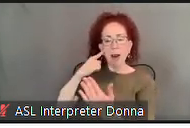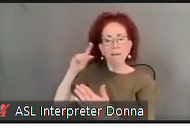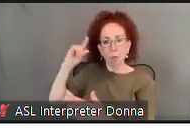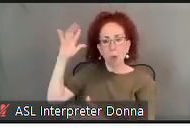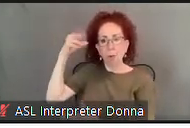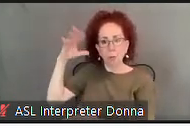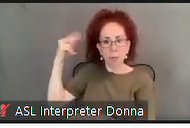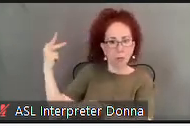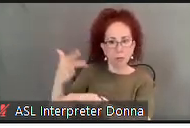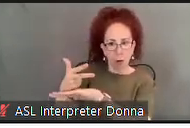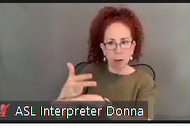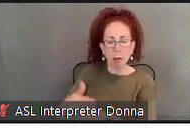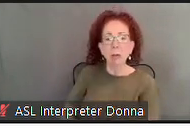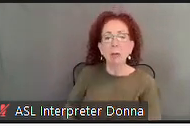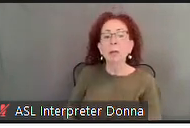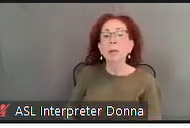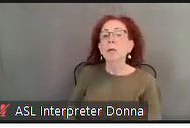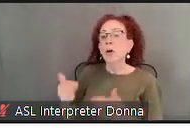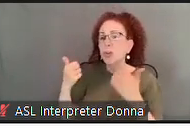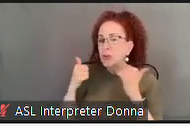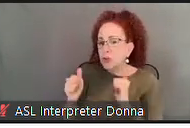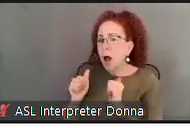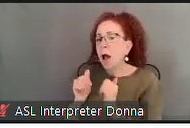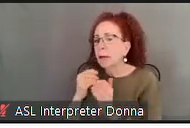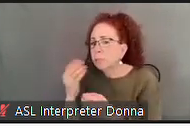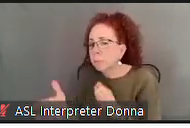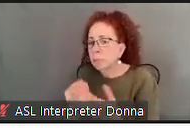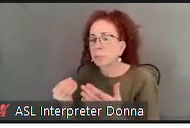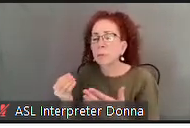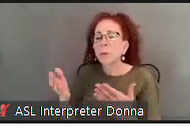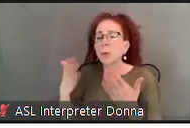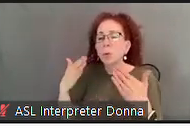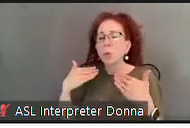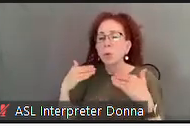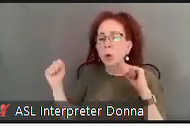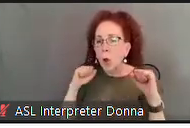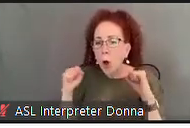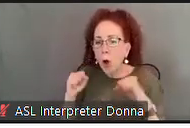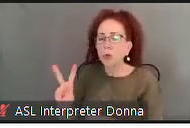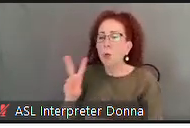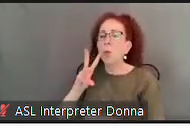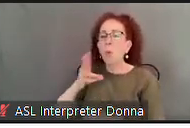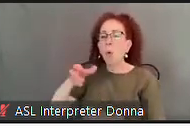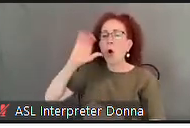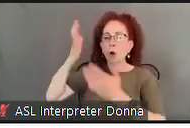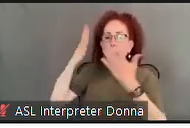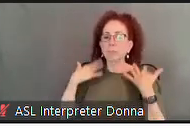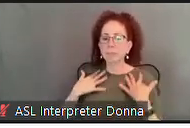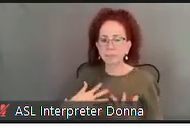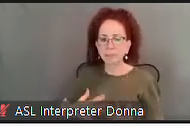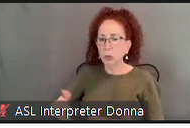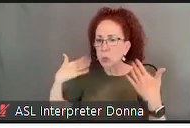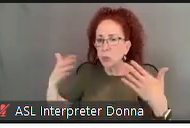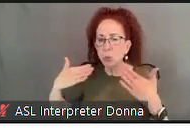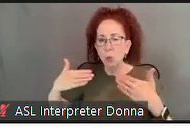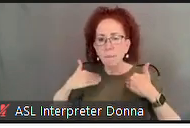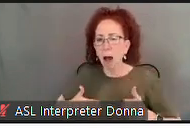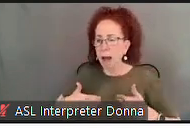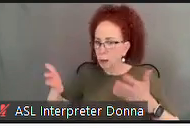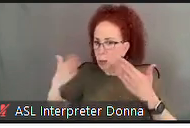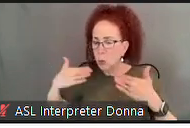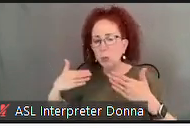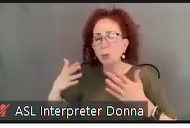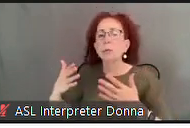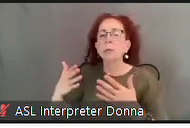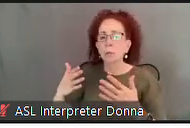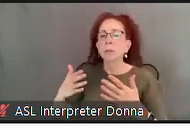等911救护车来的时候呢，尽量是把那个人带到一个阴凉的